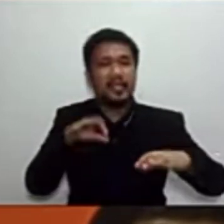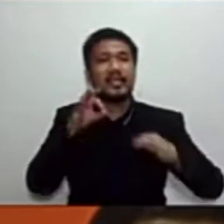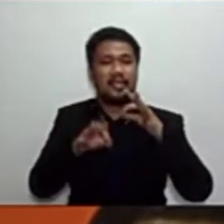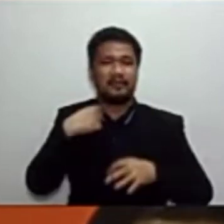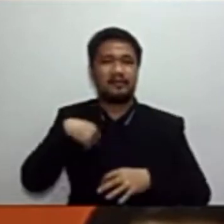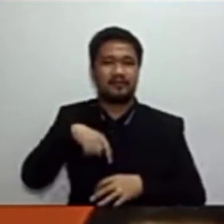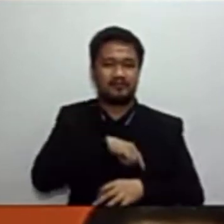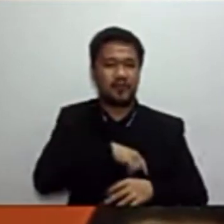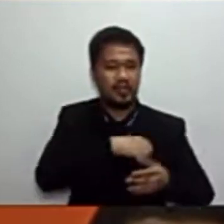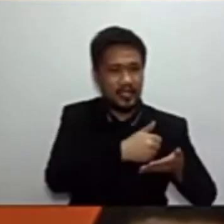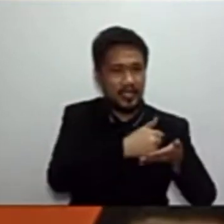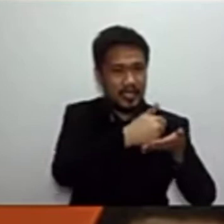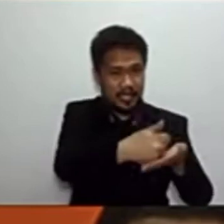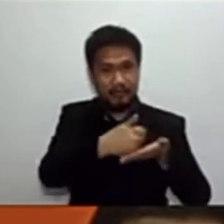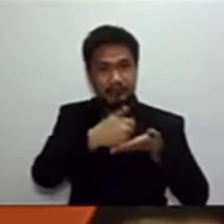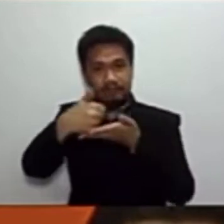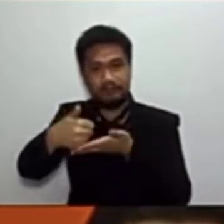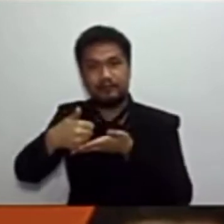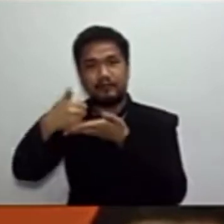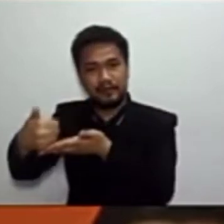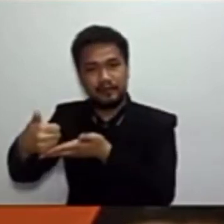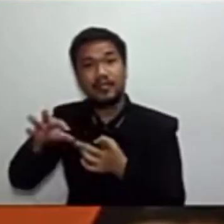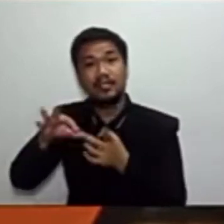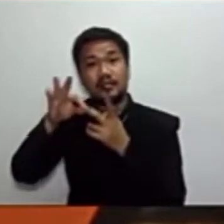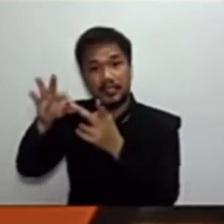na sa mga nangangailangan,